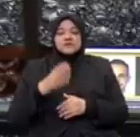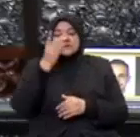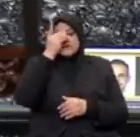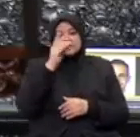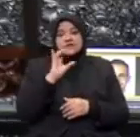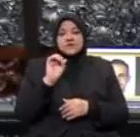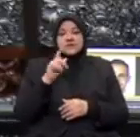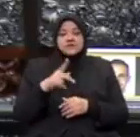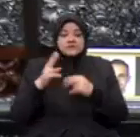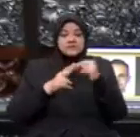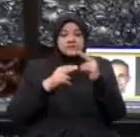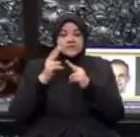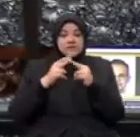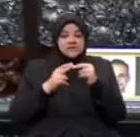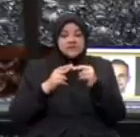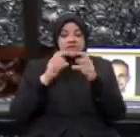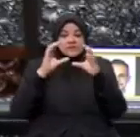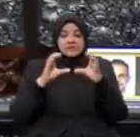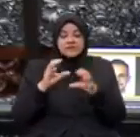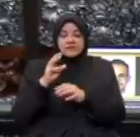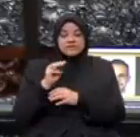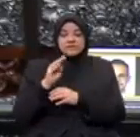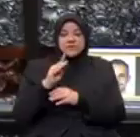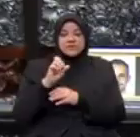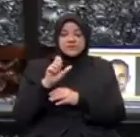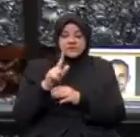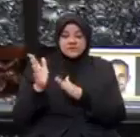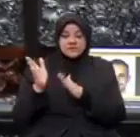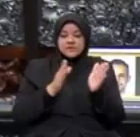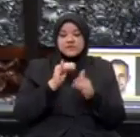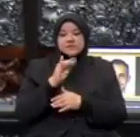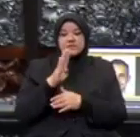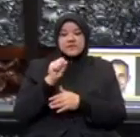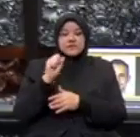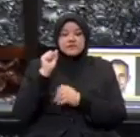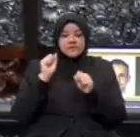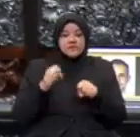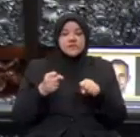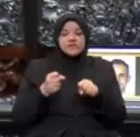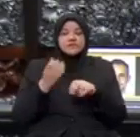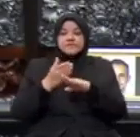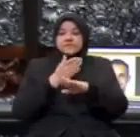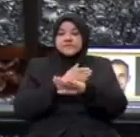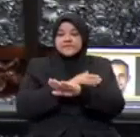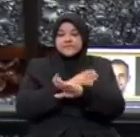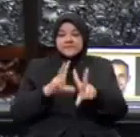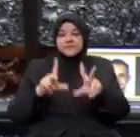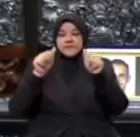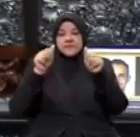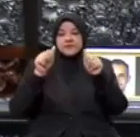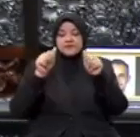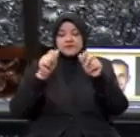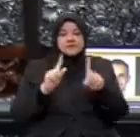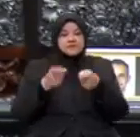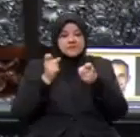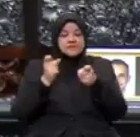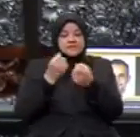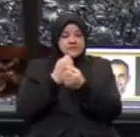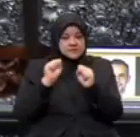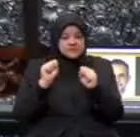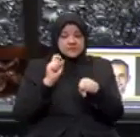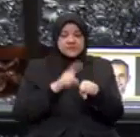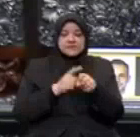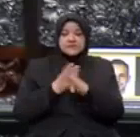Datuk Yang Pertua, pembinaan secara modular melalui pelaksanaan IBS akan dapat meningkatkan prestasi cepat dan siap